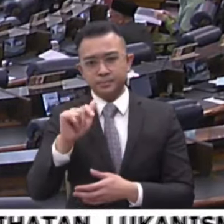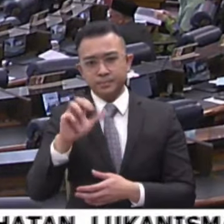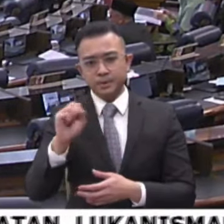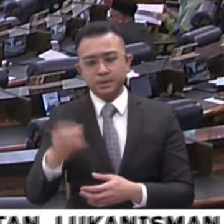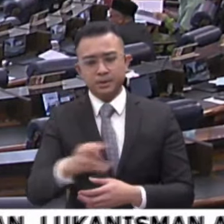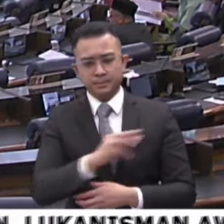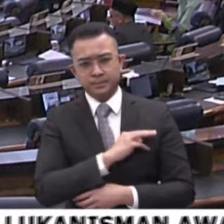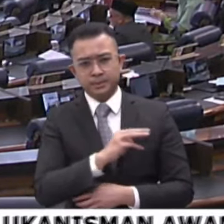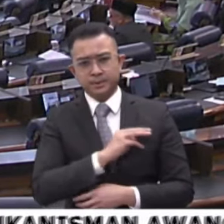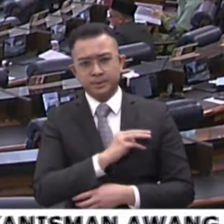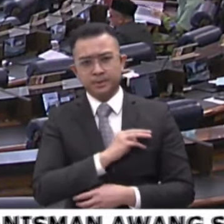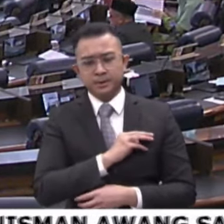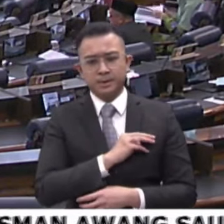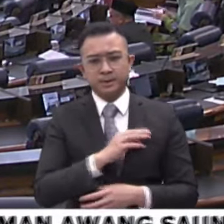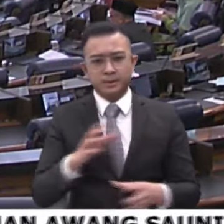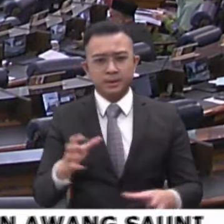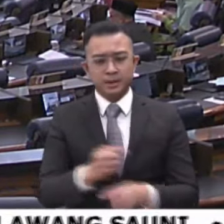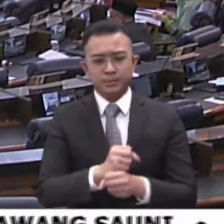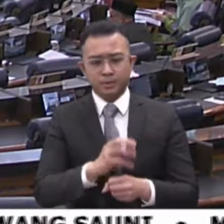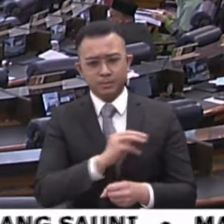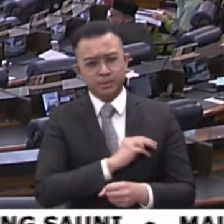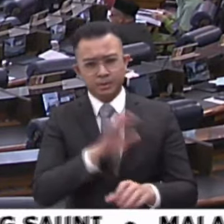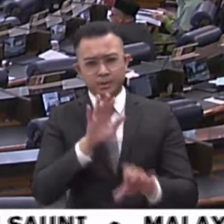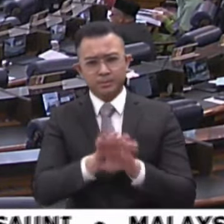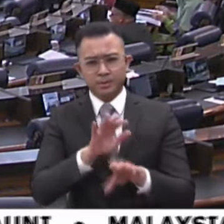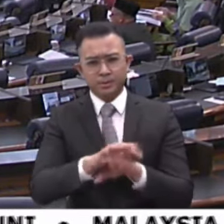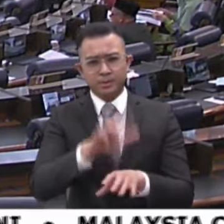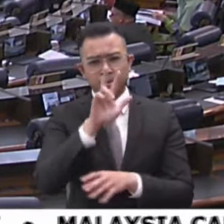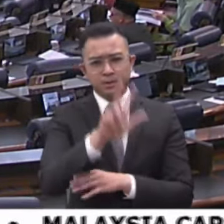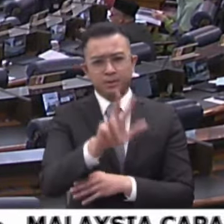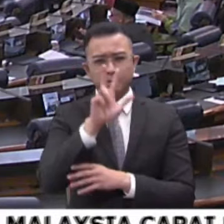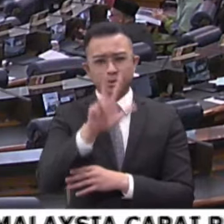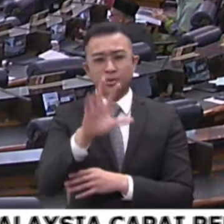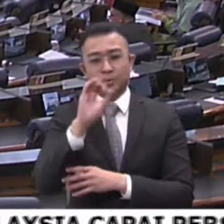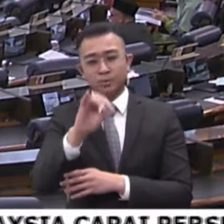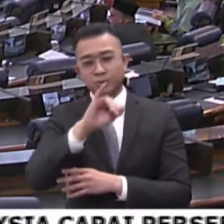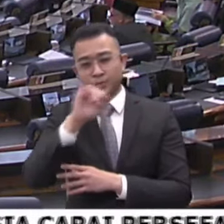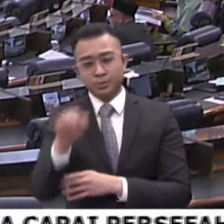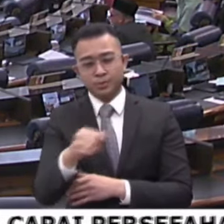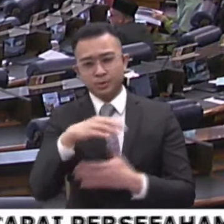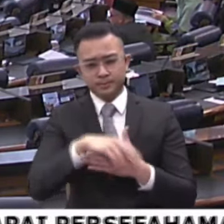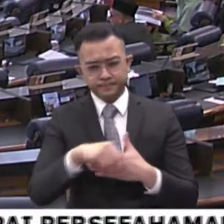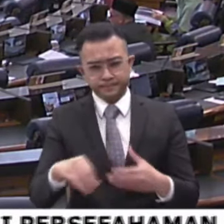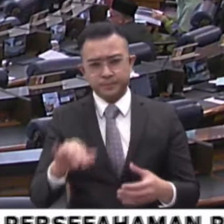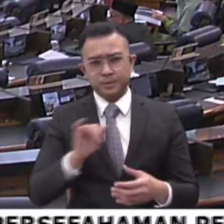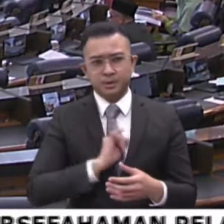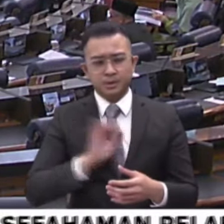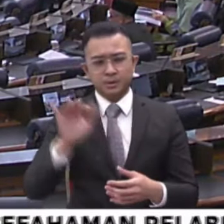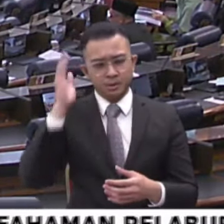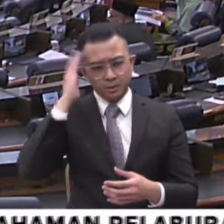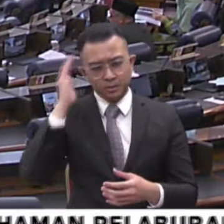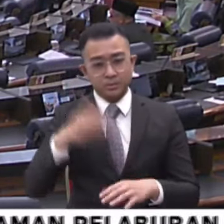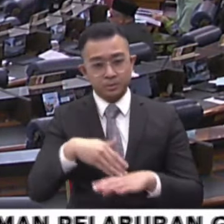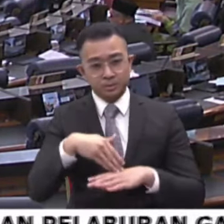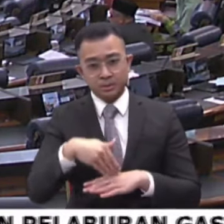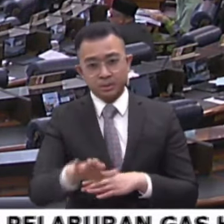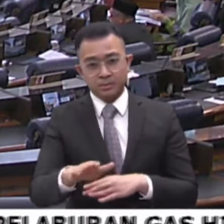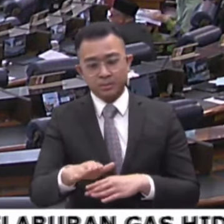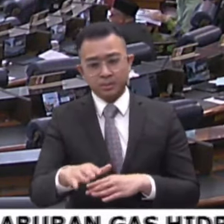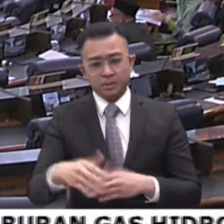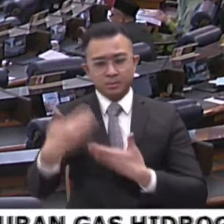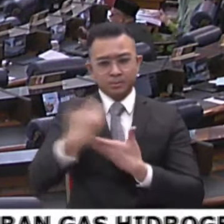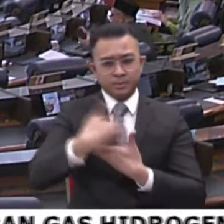Menteri memandangkan Teku mendapat peruntukan yang paling banyak 330 juta. Jadi seperti yang kita tahu selepas